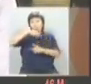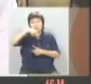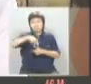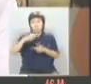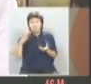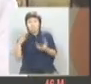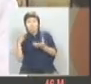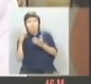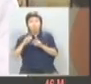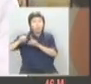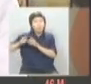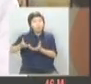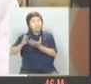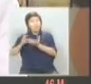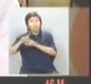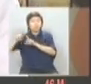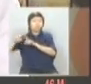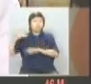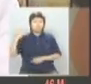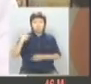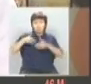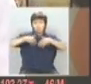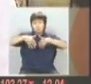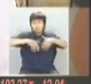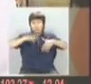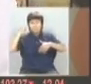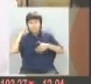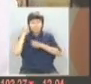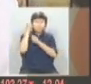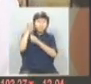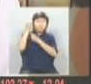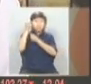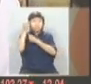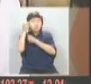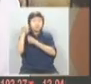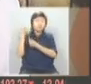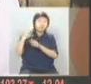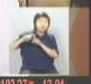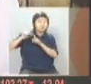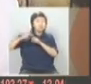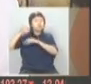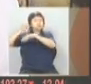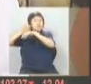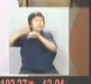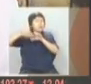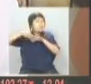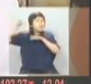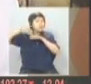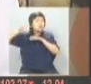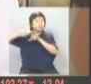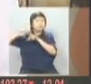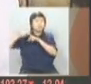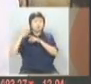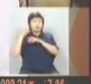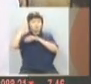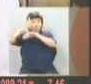ามที่จะลกคืบเพื่อกโค้นลมแลวกขับไ่ขณะทฝ่ายรัฐบาลของพนเอกมูหัมดกาดาฟี่เองก็พยายามทุกวิธีทาง